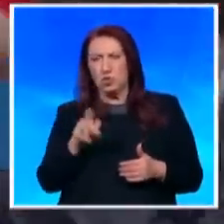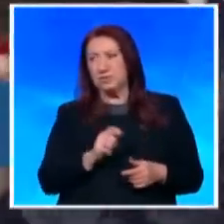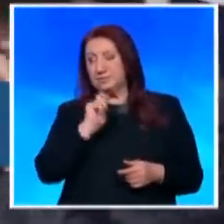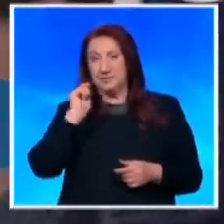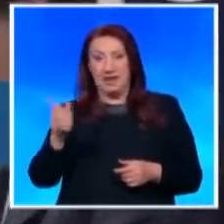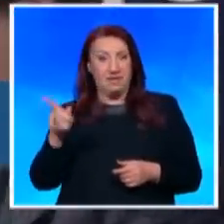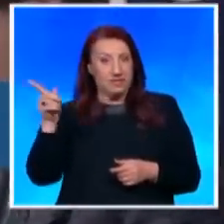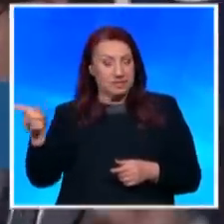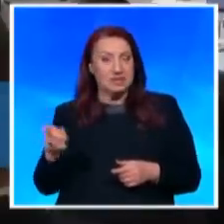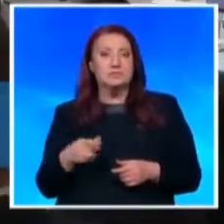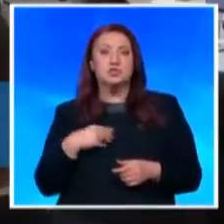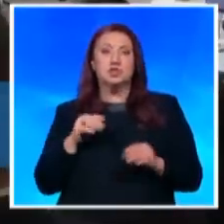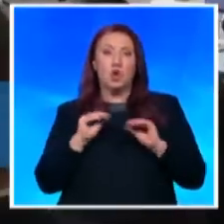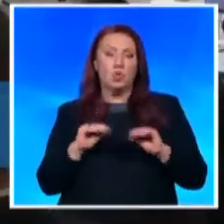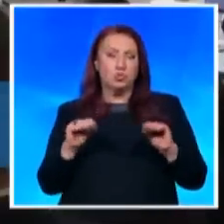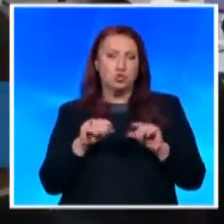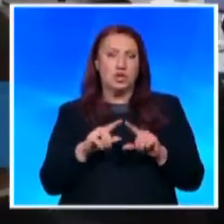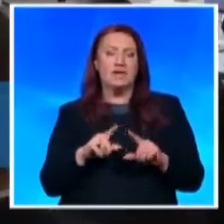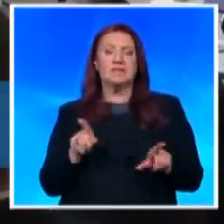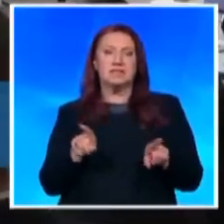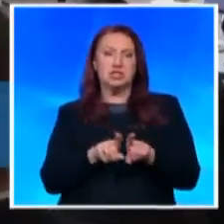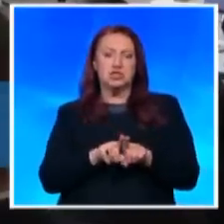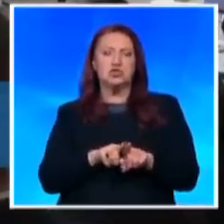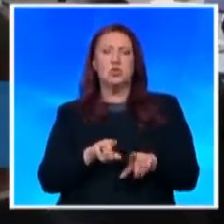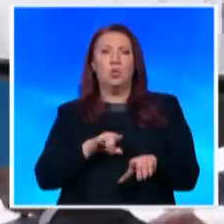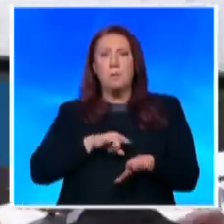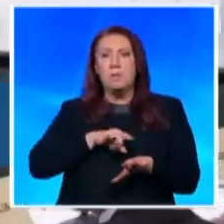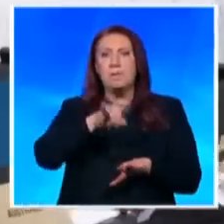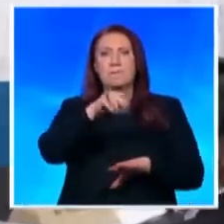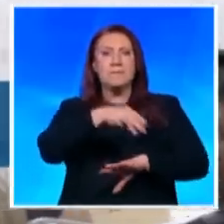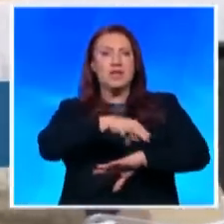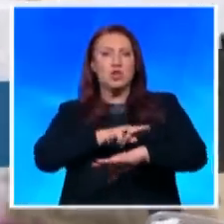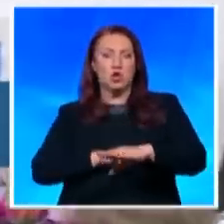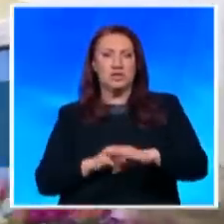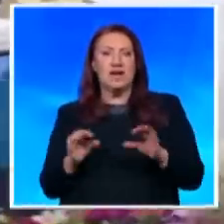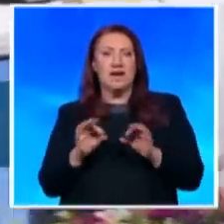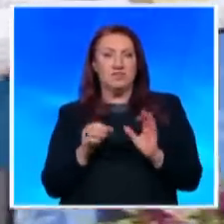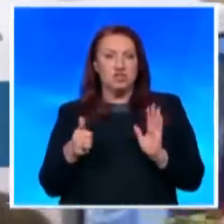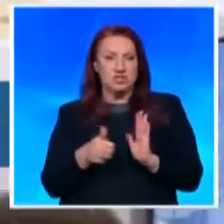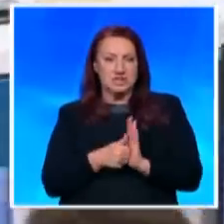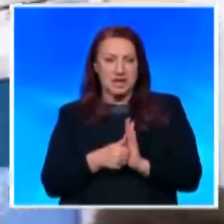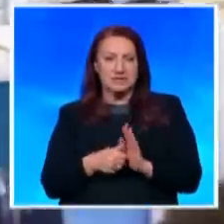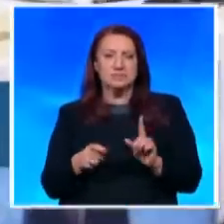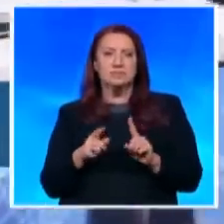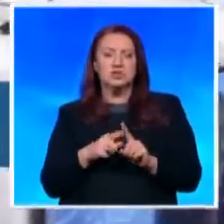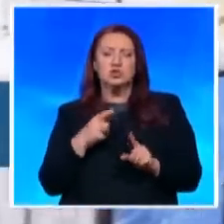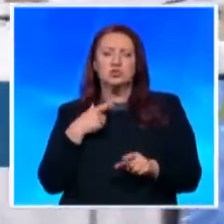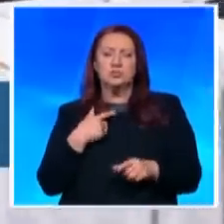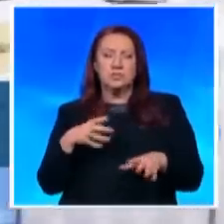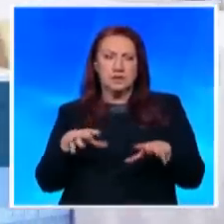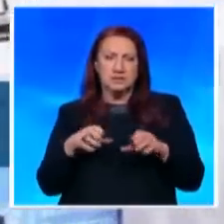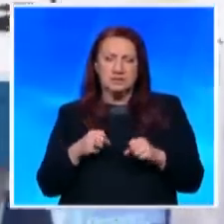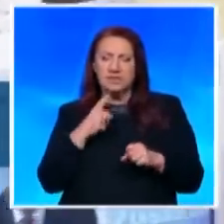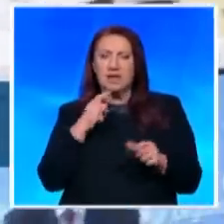F-16. Най-развитите икономики се ангажираха и с 5-годишна инициатива партньорство за глобална инфраструктура и